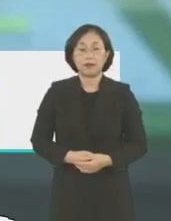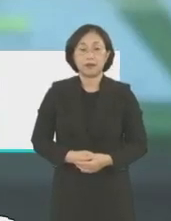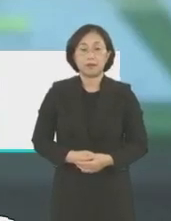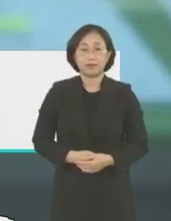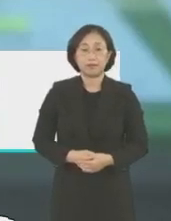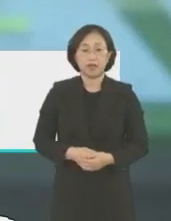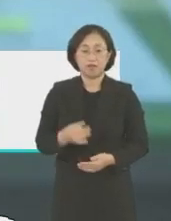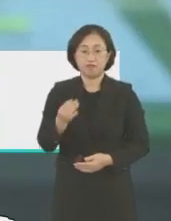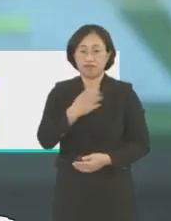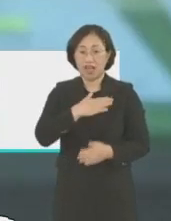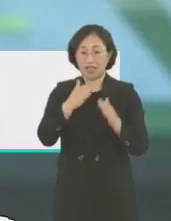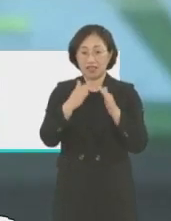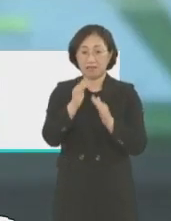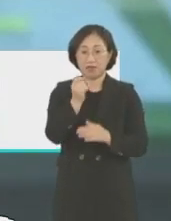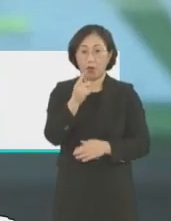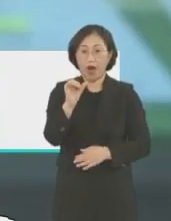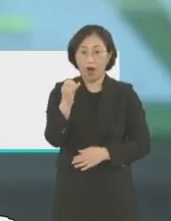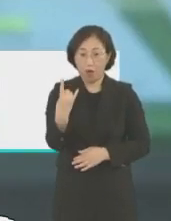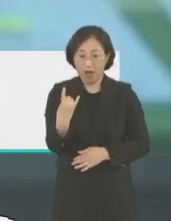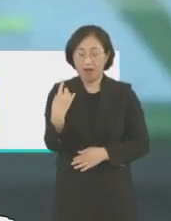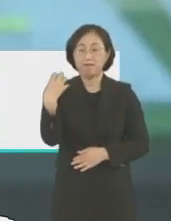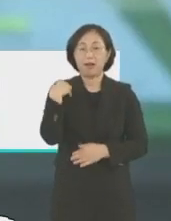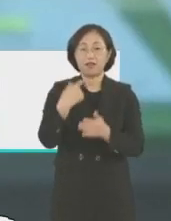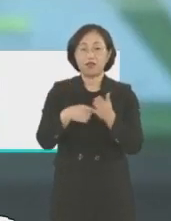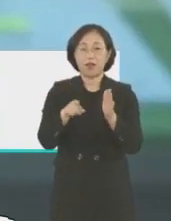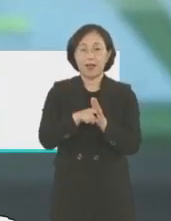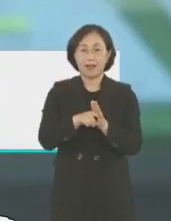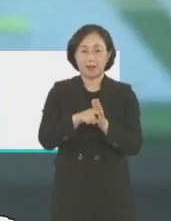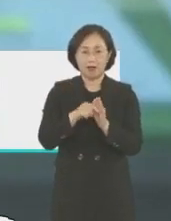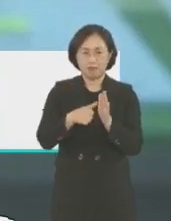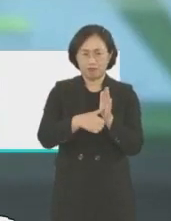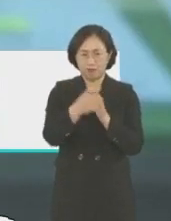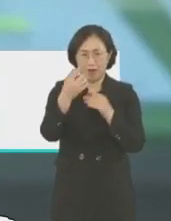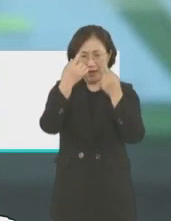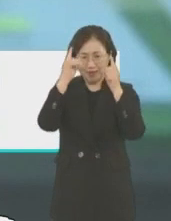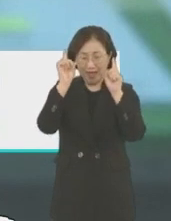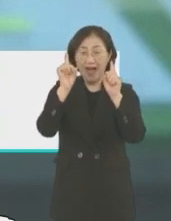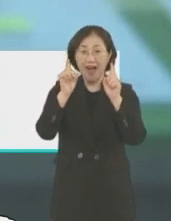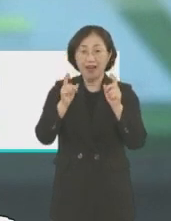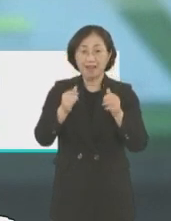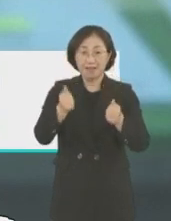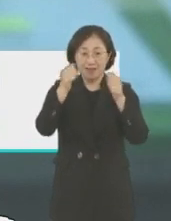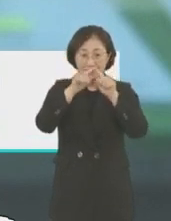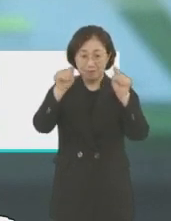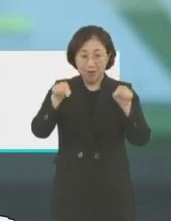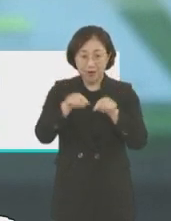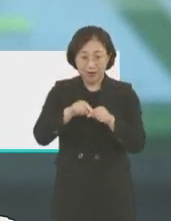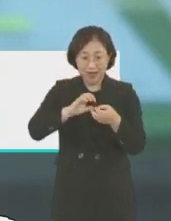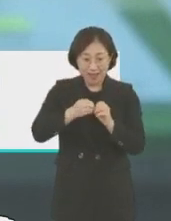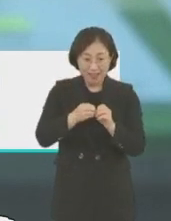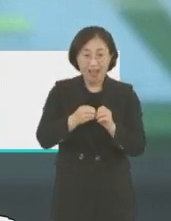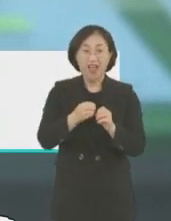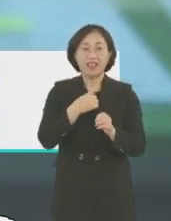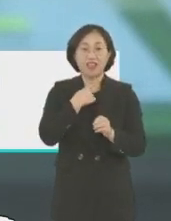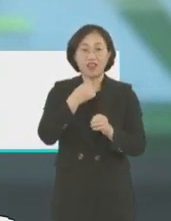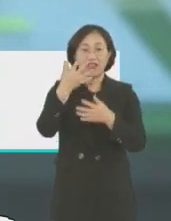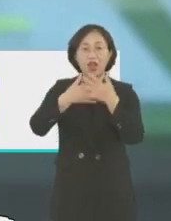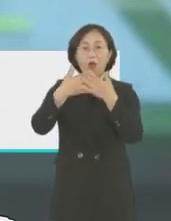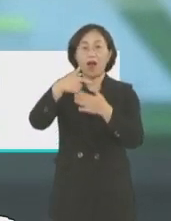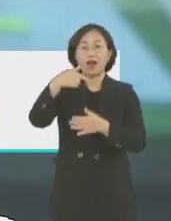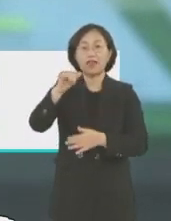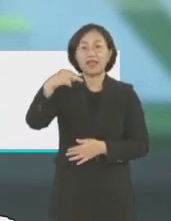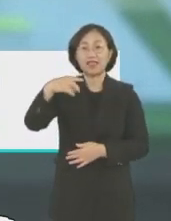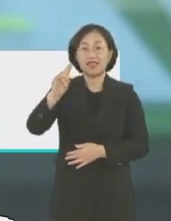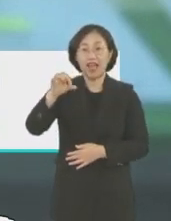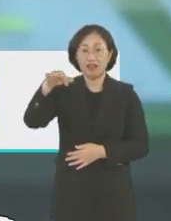부잣집 과외를 맡으려고 명문대 재학증명서를 위조했던 영화 기생충의 한 장면이 현실에서 일어났습니다